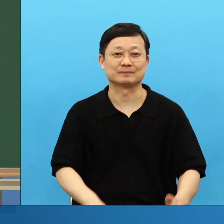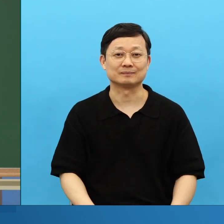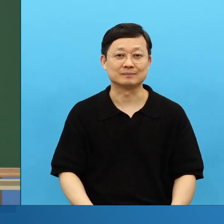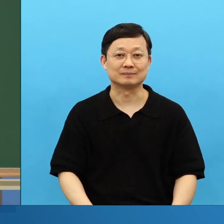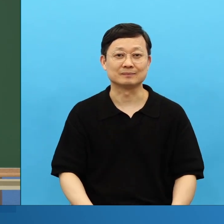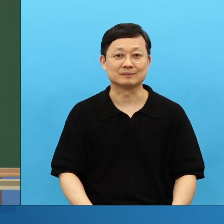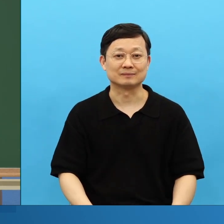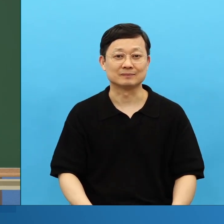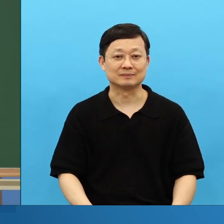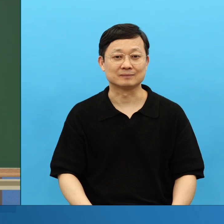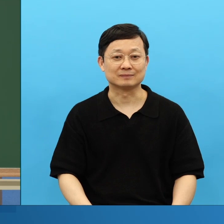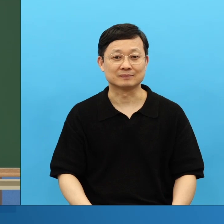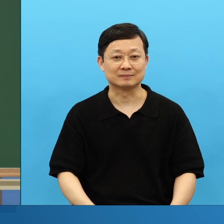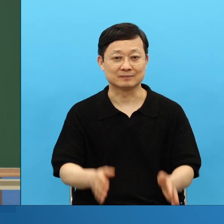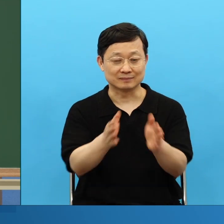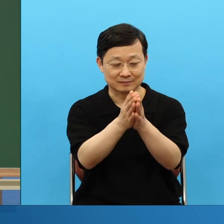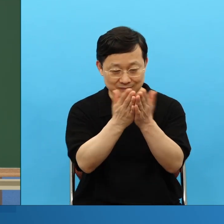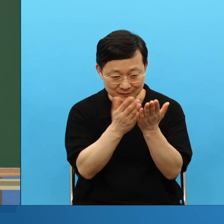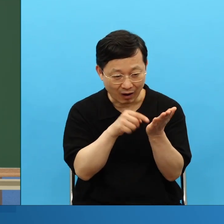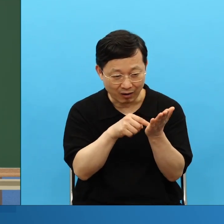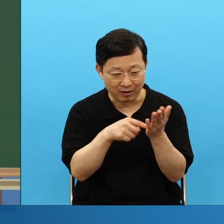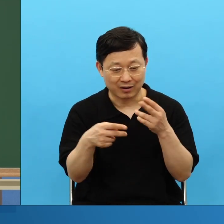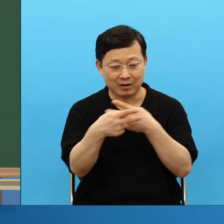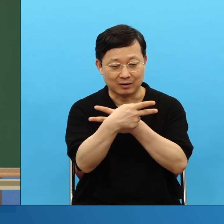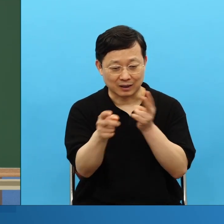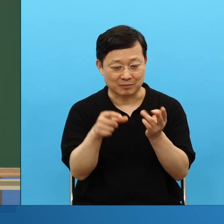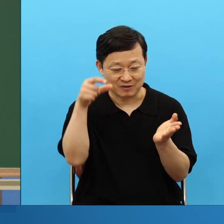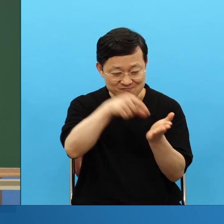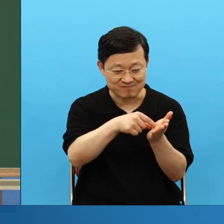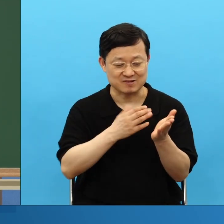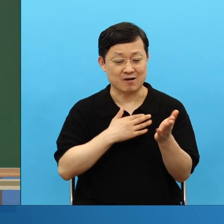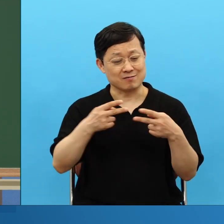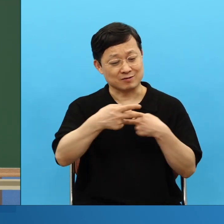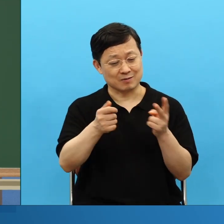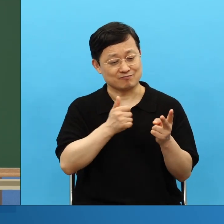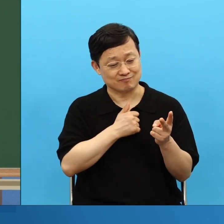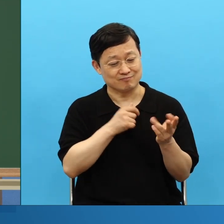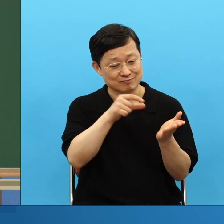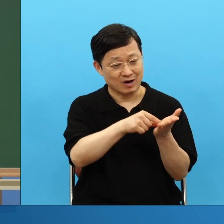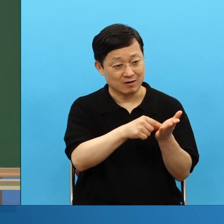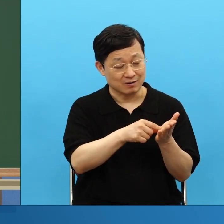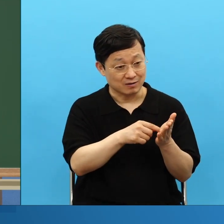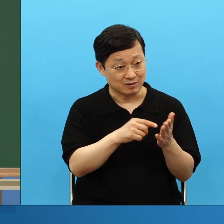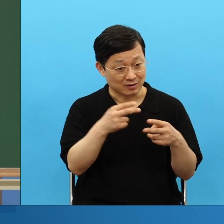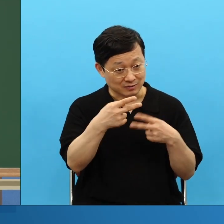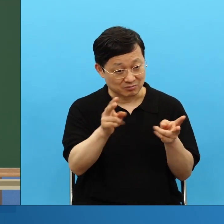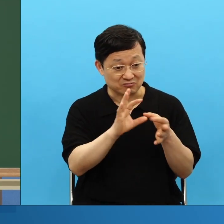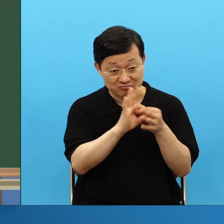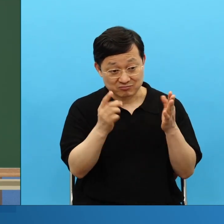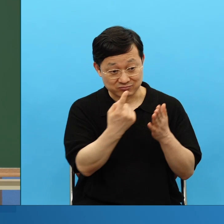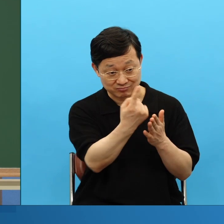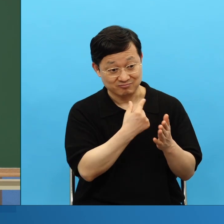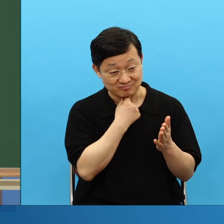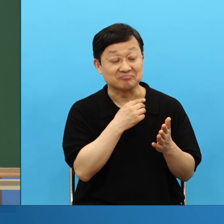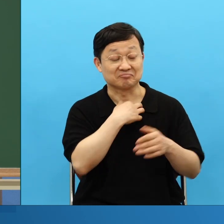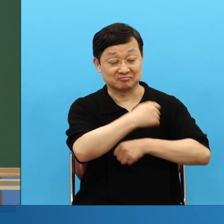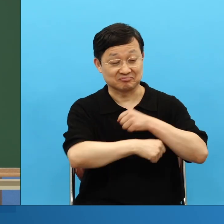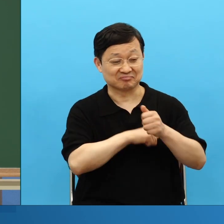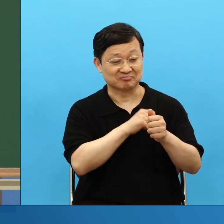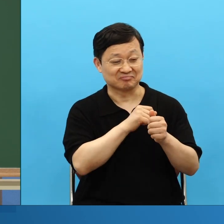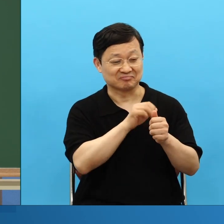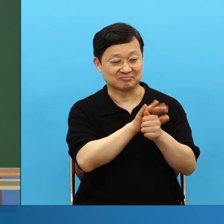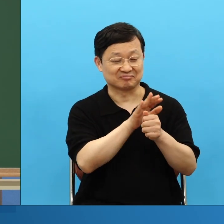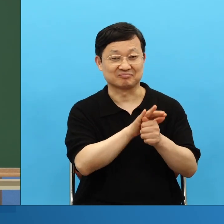다락방이구나 이 친구 딱 나옵니다. 이제 어제 정체성을 딱 밝혔죠. 그거 알고 나 찾아오려면 와, 그런 거죠. 하여튼